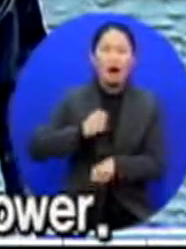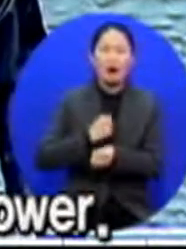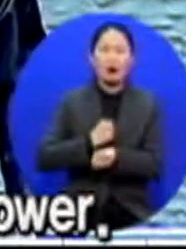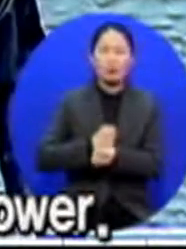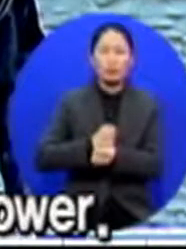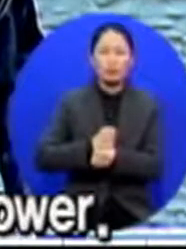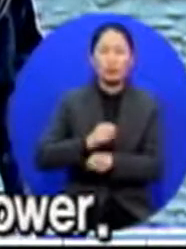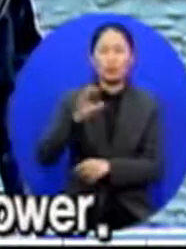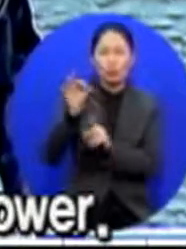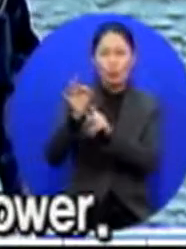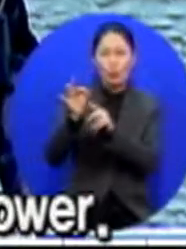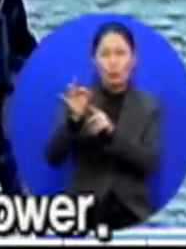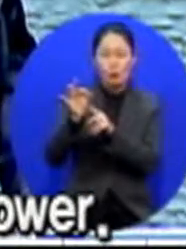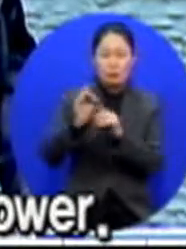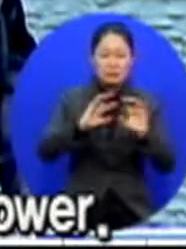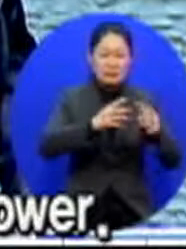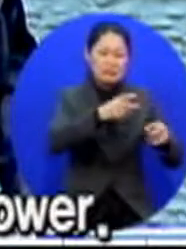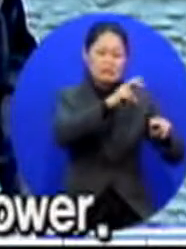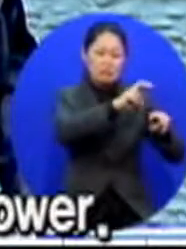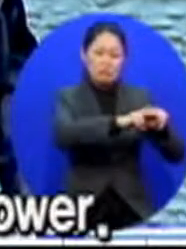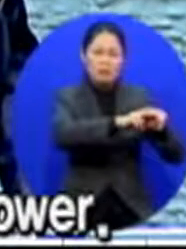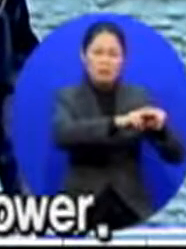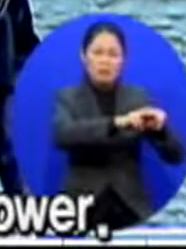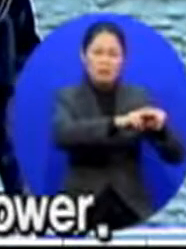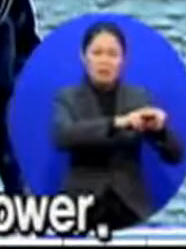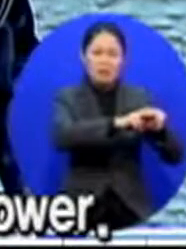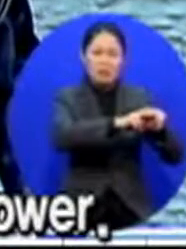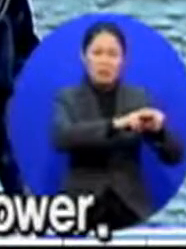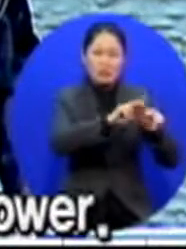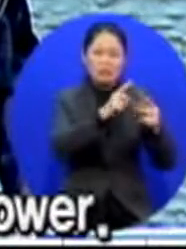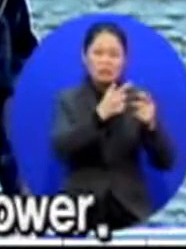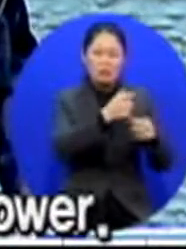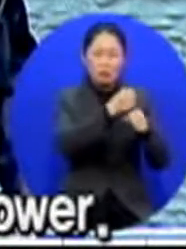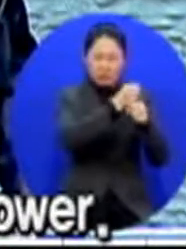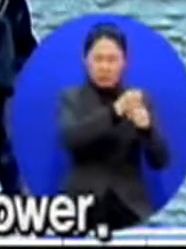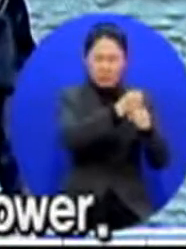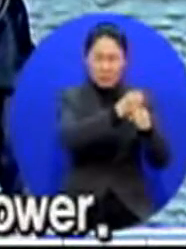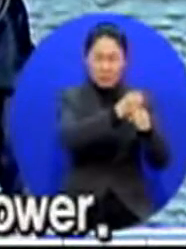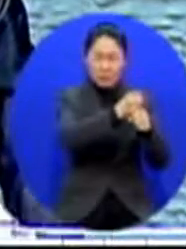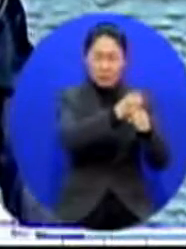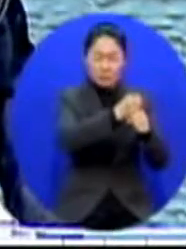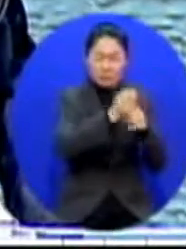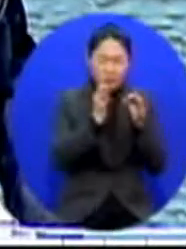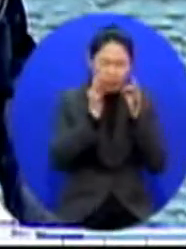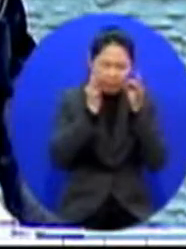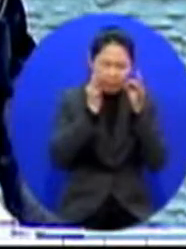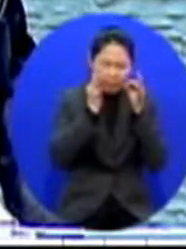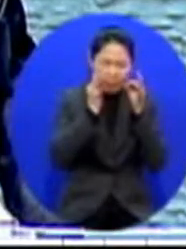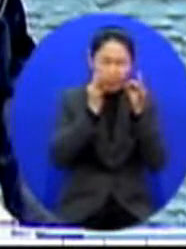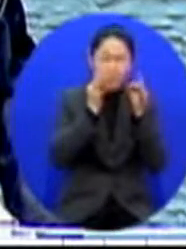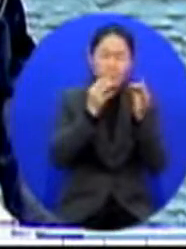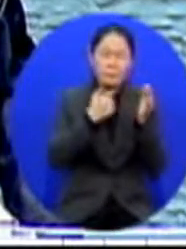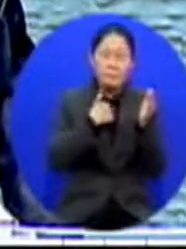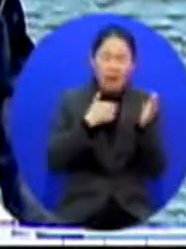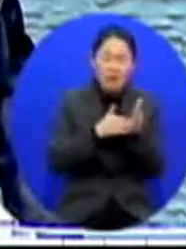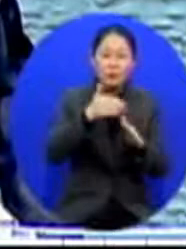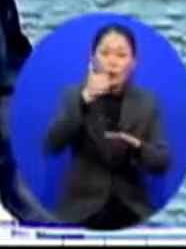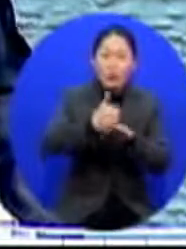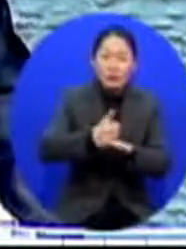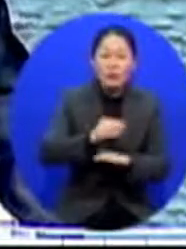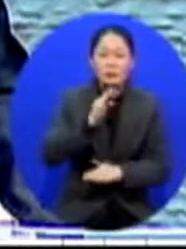더운 세상 지위 에 그것을 붙잡으려고 했던 결국 이 이것밖에 안 되잖아요